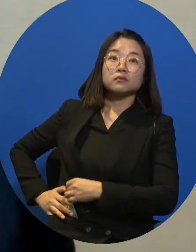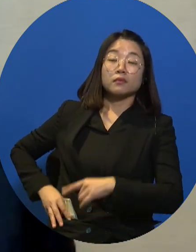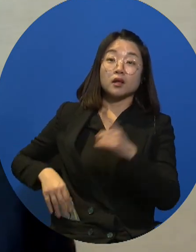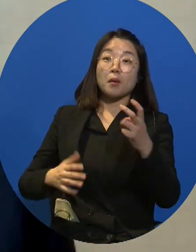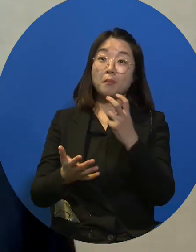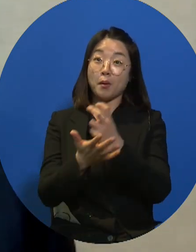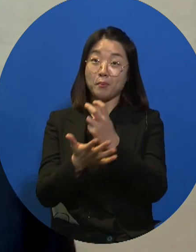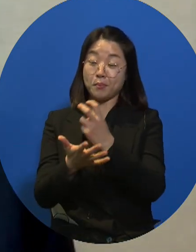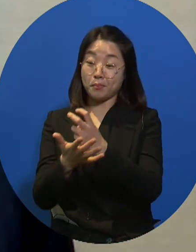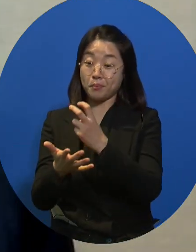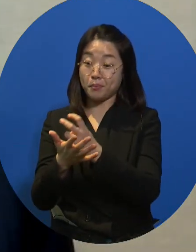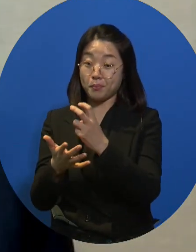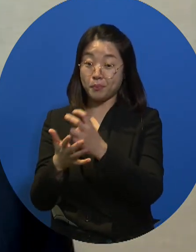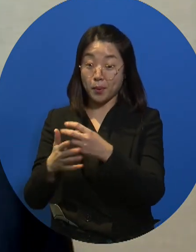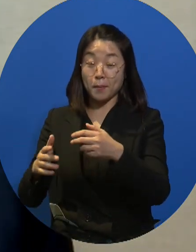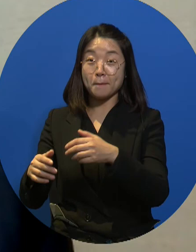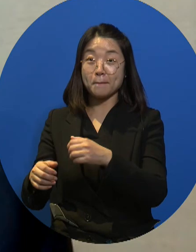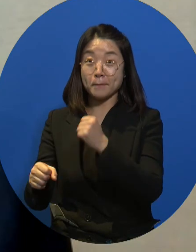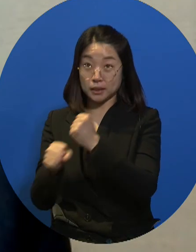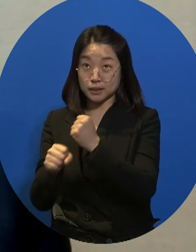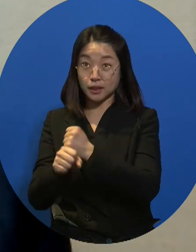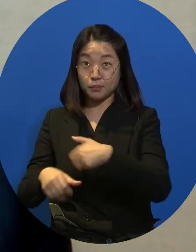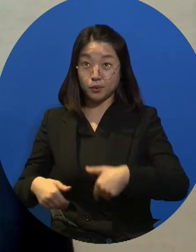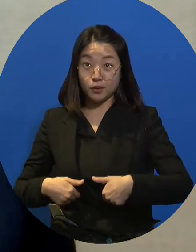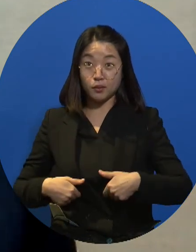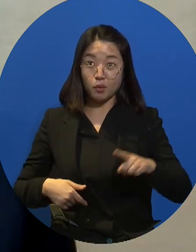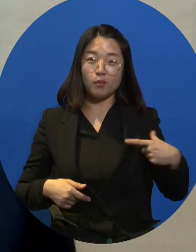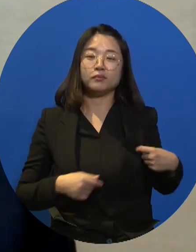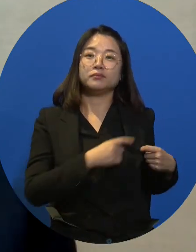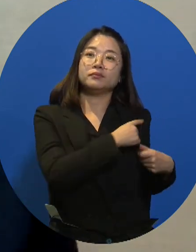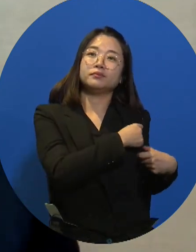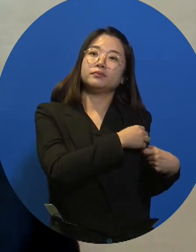방안에 대해서 이제 여러 가지 견해를 소개해 드렸는데,